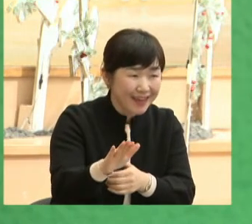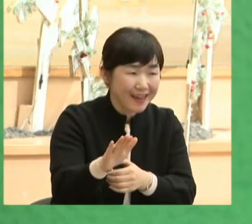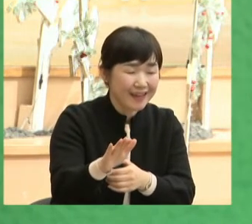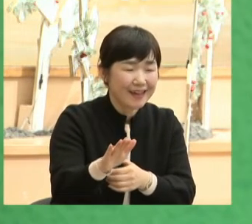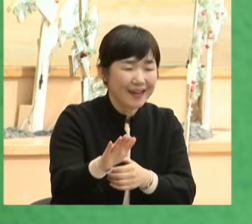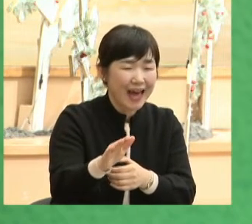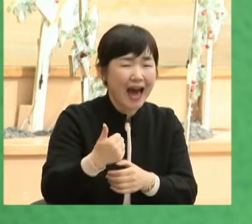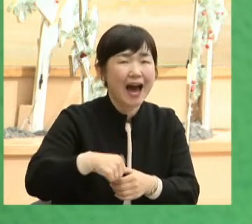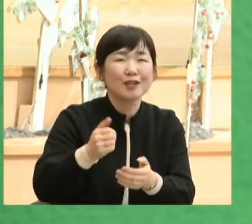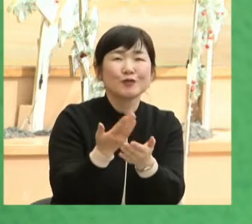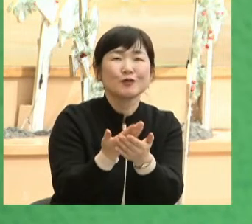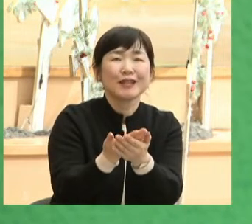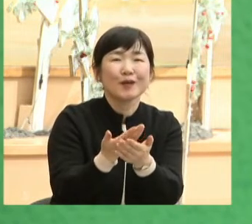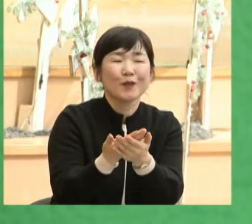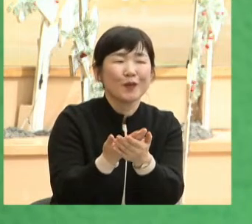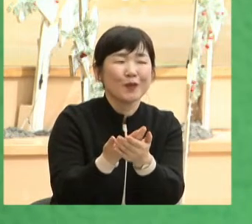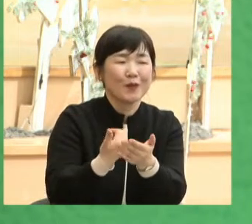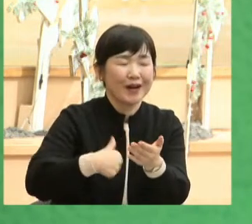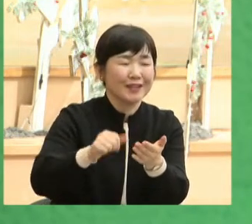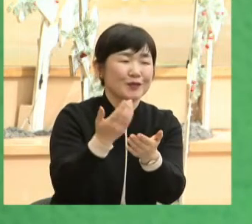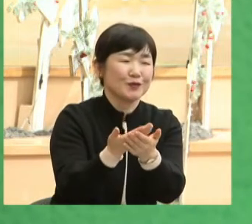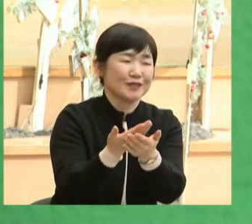아들 주세요